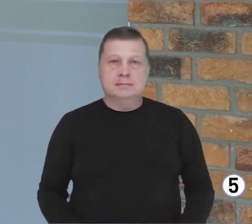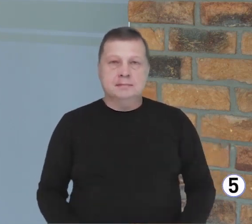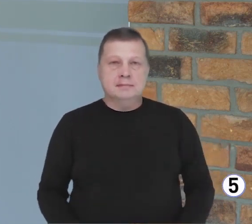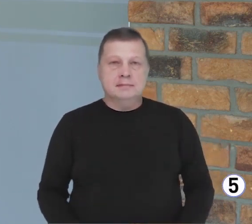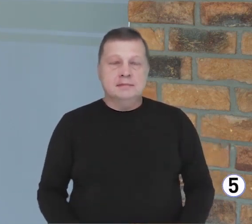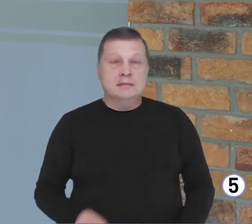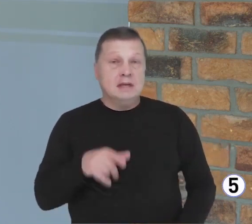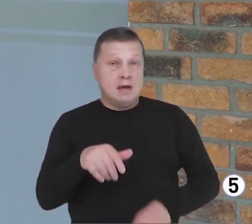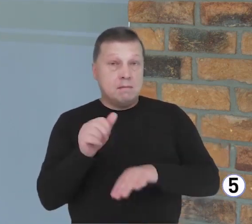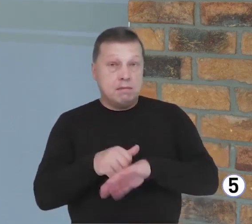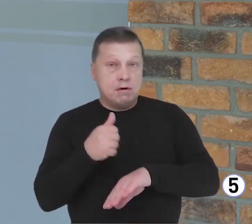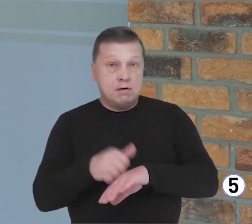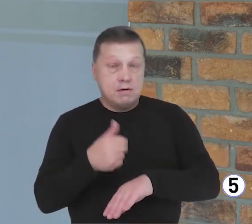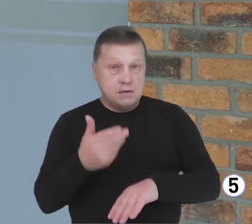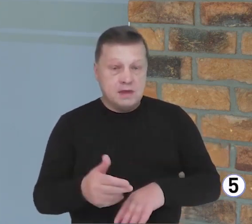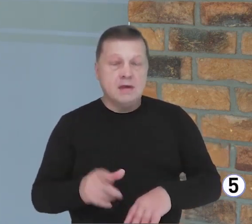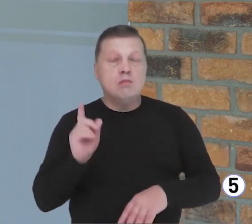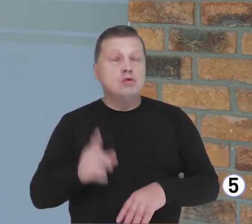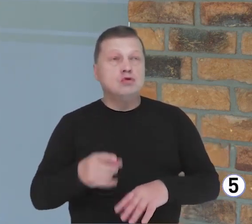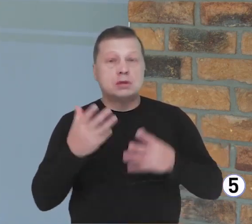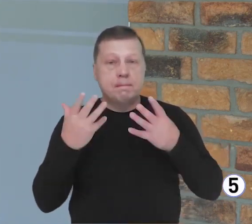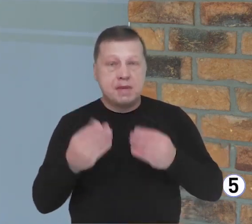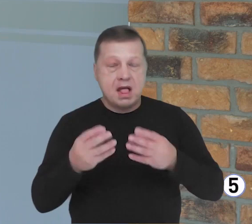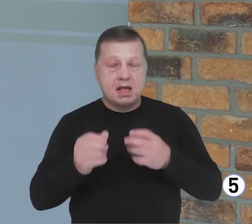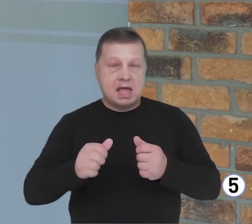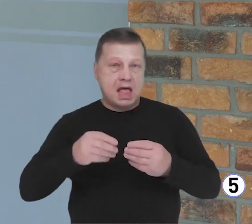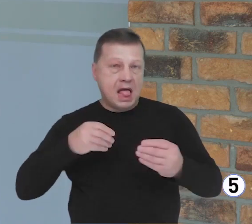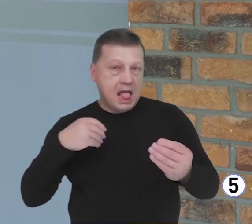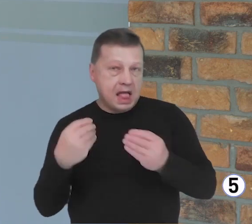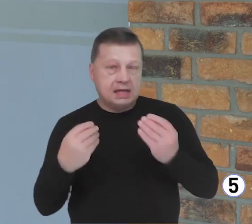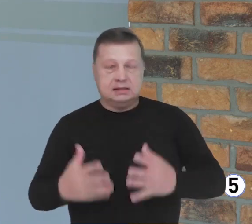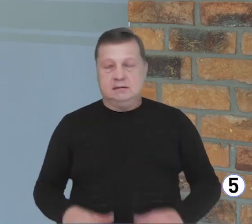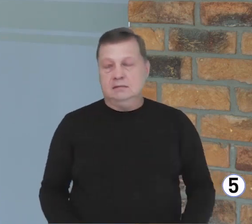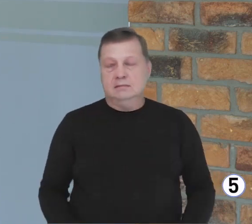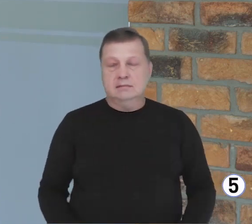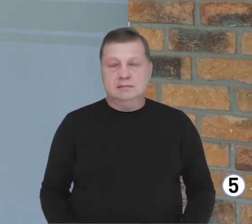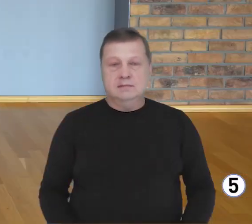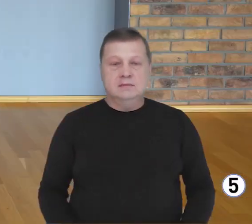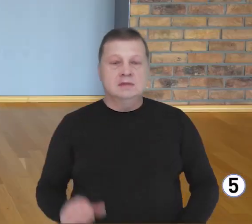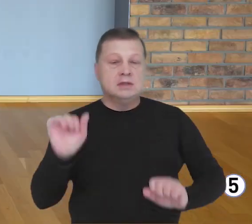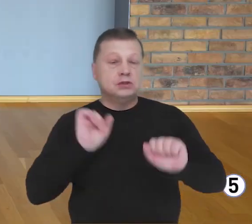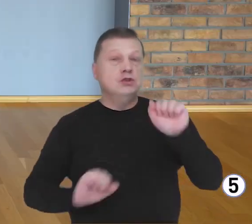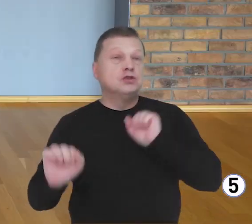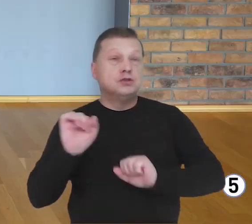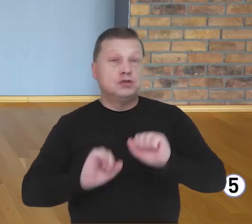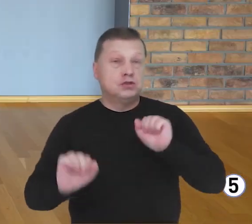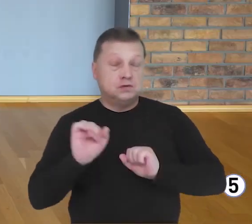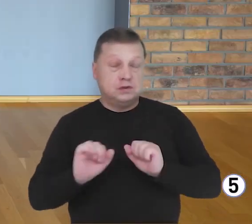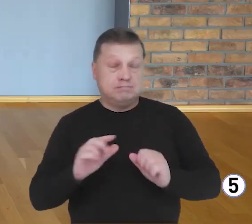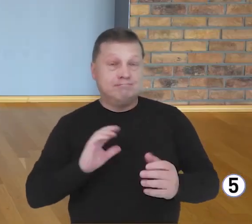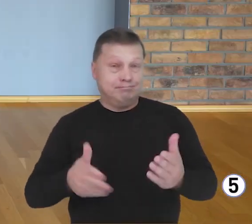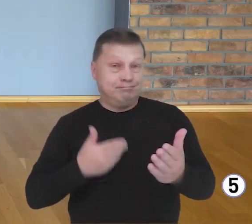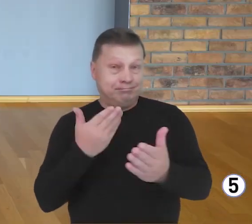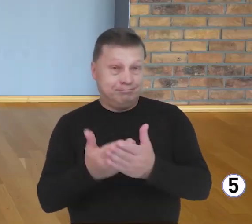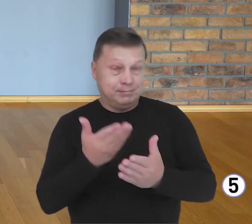stabilne. Takie obuwie powinno być również miękkie i elastyczne. Jednym z ćwiczeń, jakie